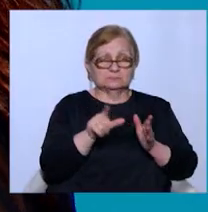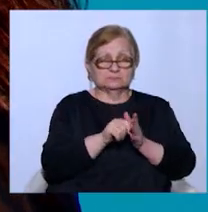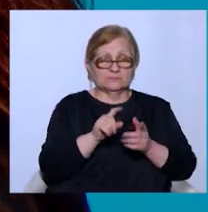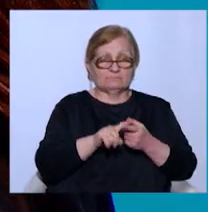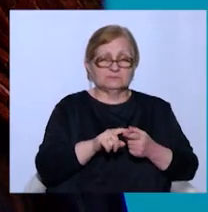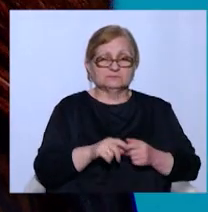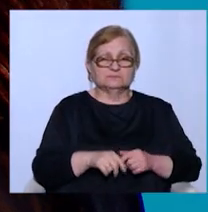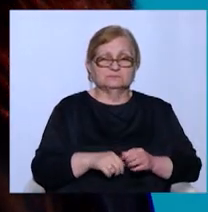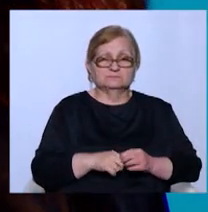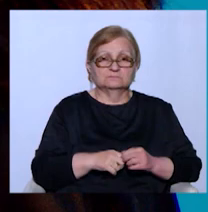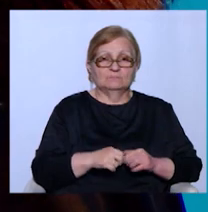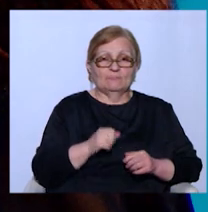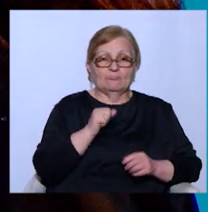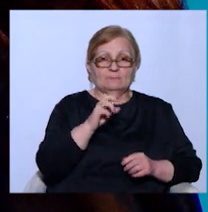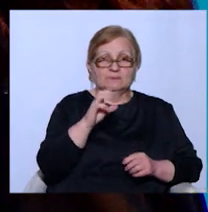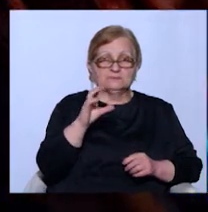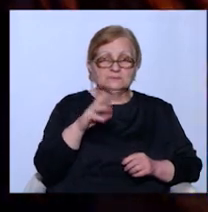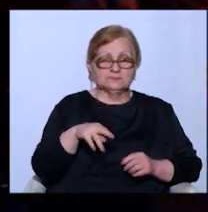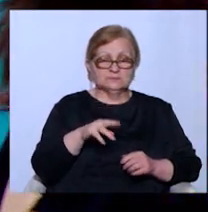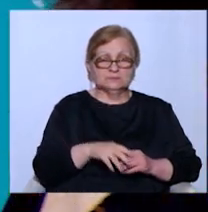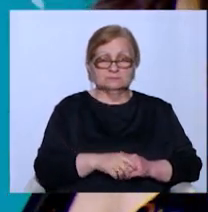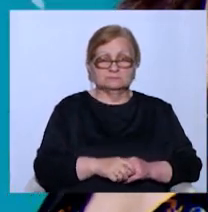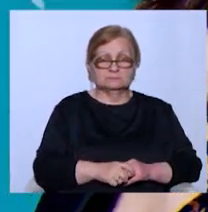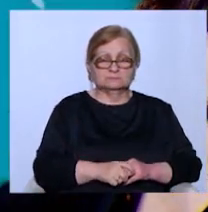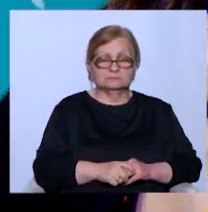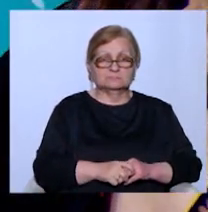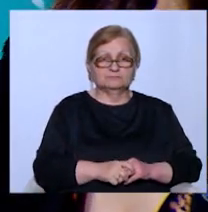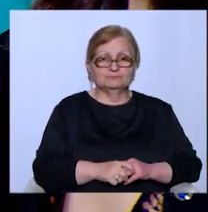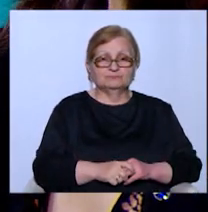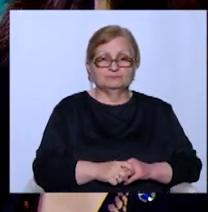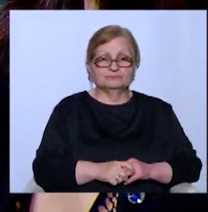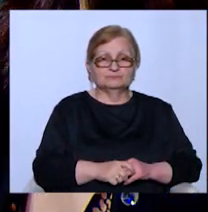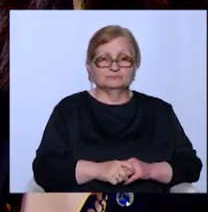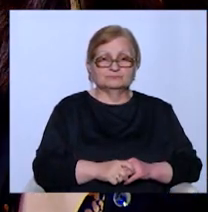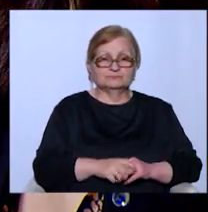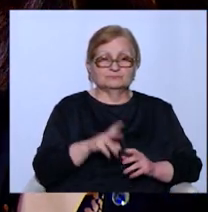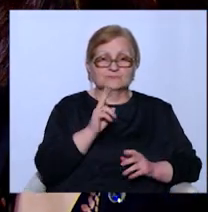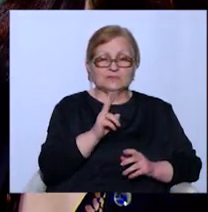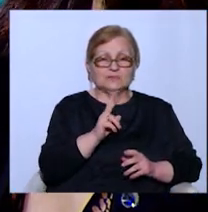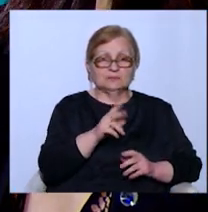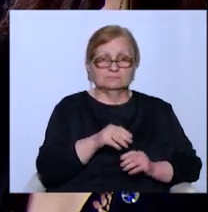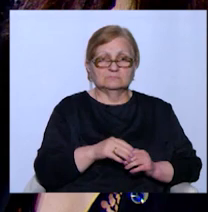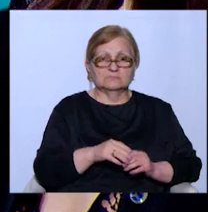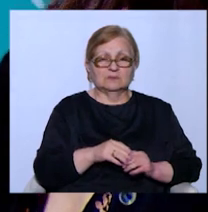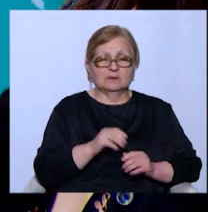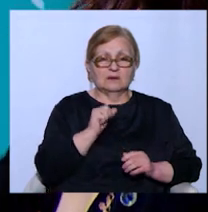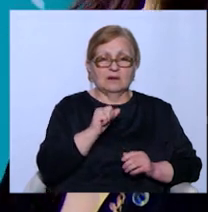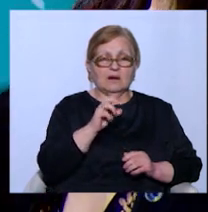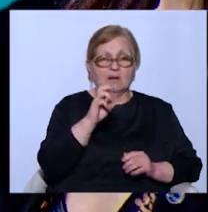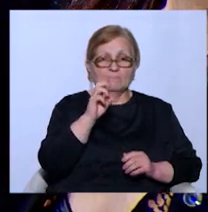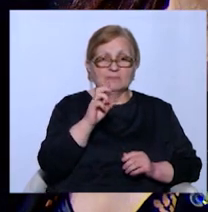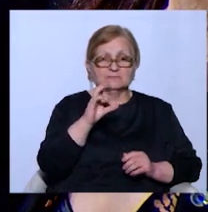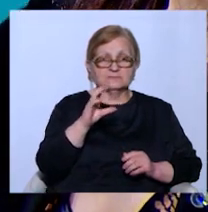გამოსთვლაში. A, B, C, D. დავაწეროთ ამ პარალელოგრამს ასოები წვეროებს, აქ დავაწეროთ K და გვაქვს ესე იგი A, B, C,